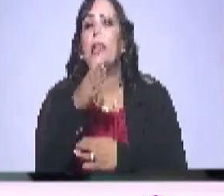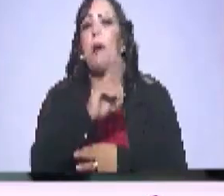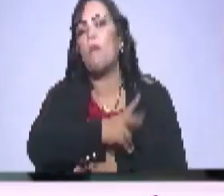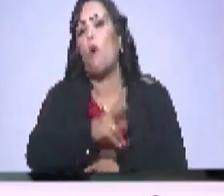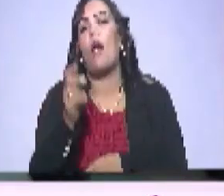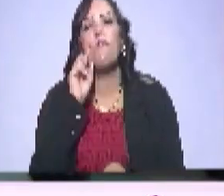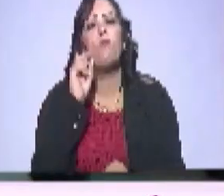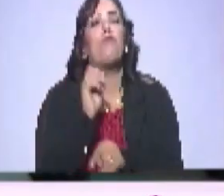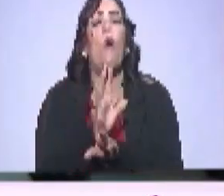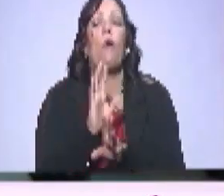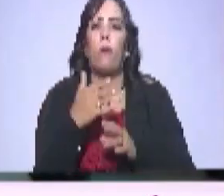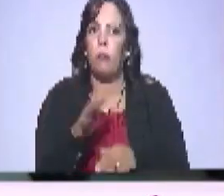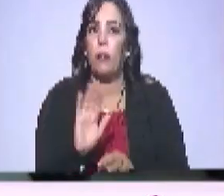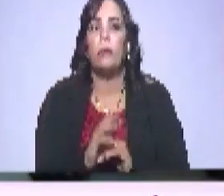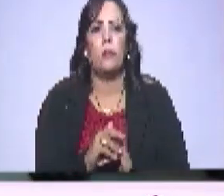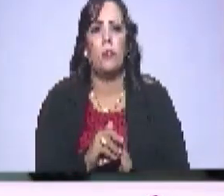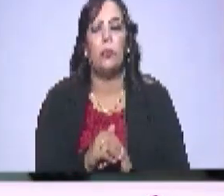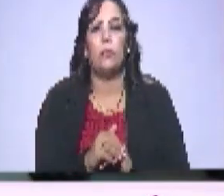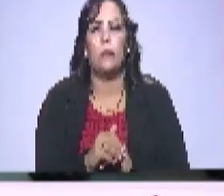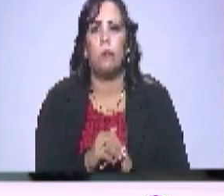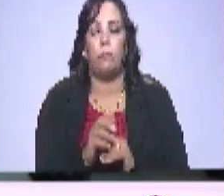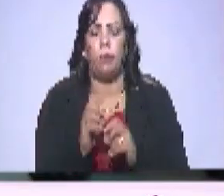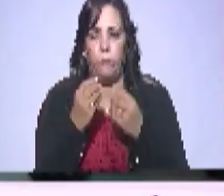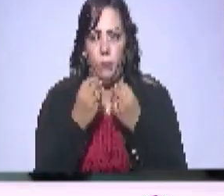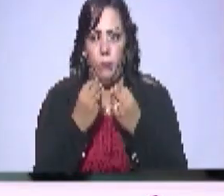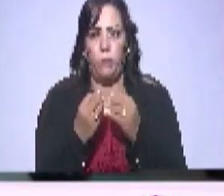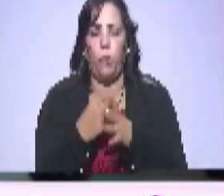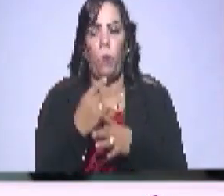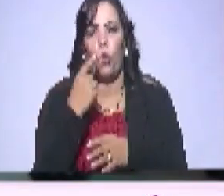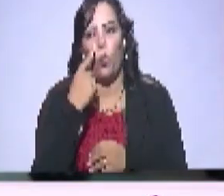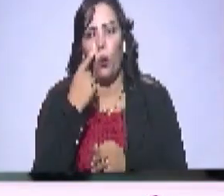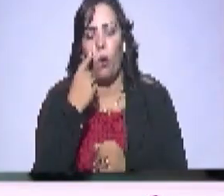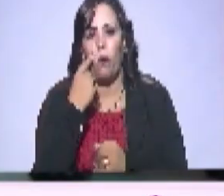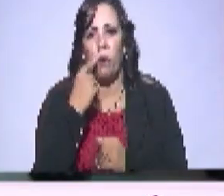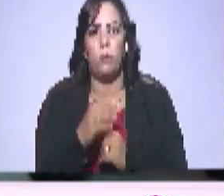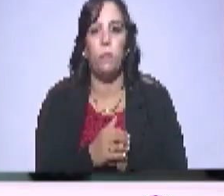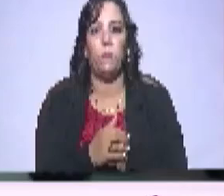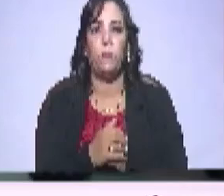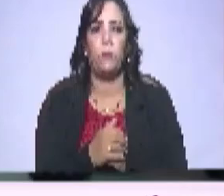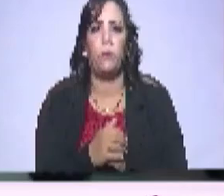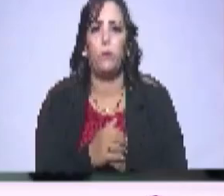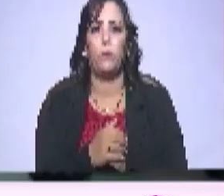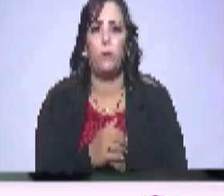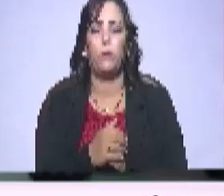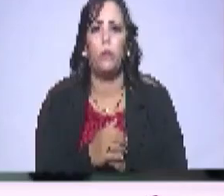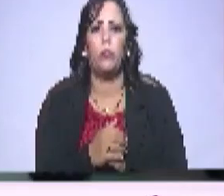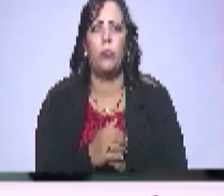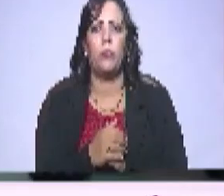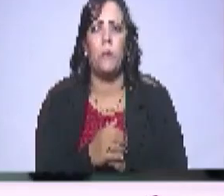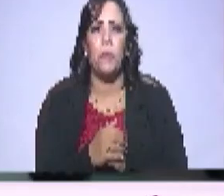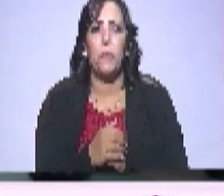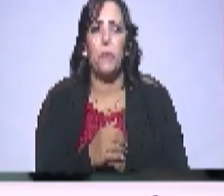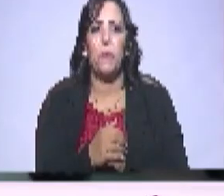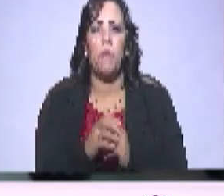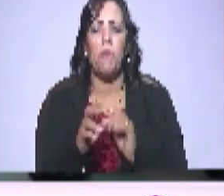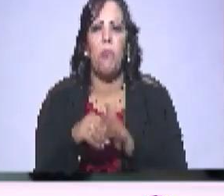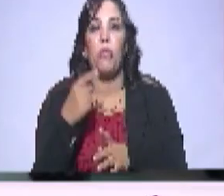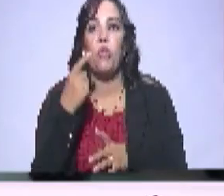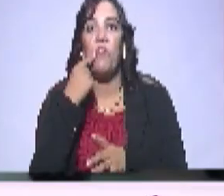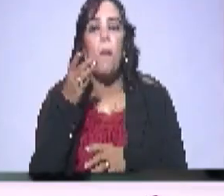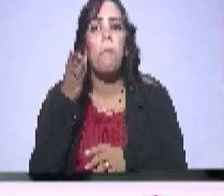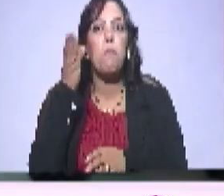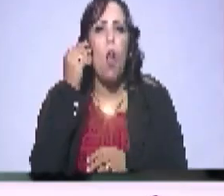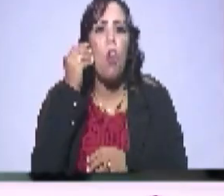السمك الثانيه، المهم ان هو ايوه ما انا فاهم بس انا كنت عاوز اتاكد يعني سمول. عشان المعلومه الكنسيه